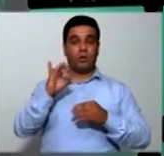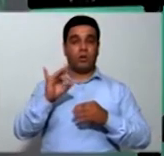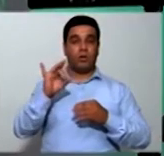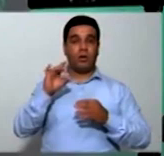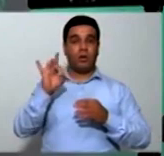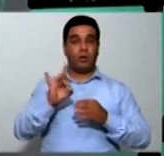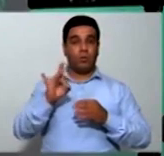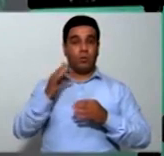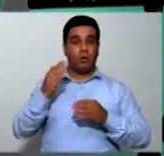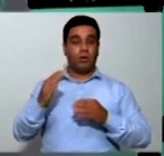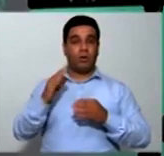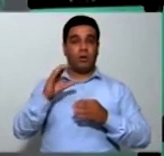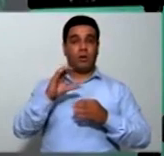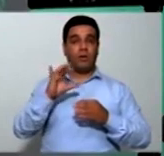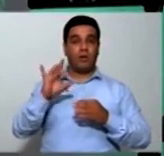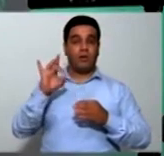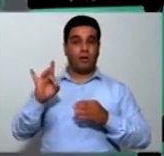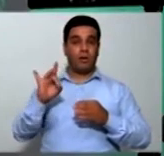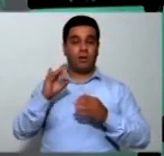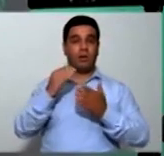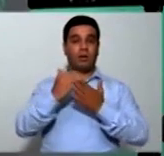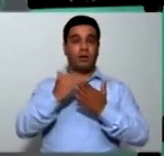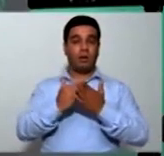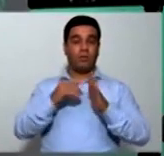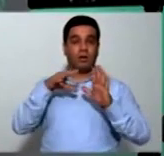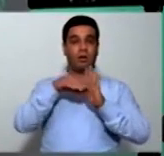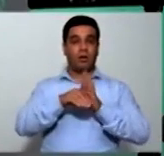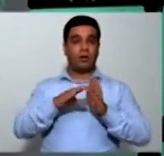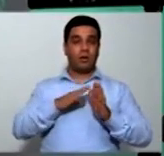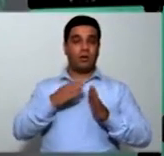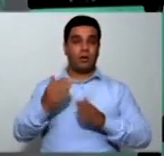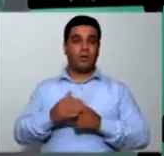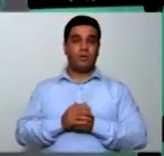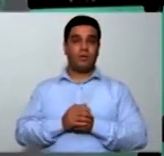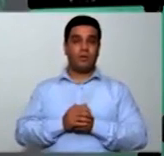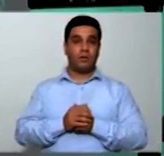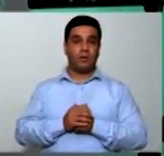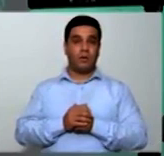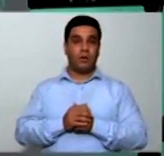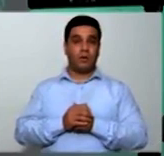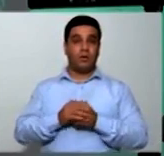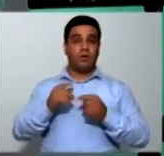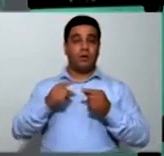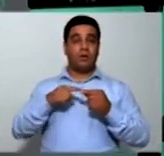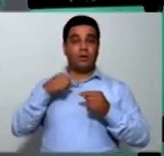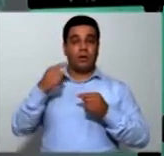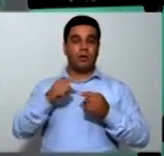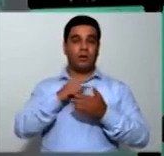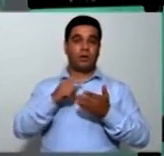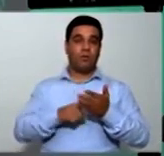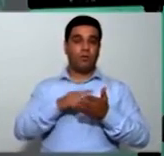Sotsialistik Respublikasi SSR tarkibiga qabul qilingan edi. Keyingi savollarimizga